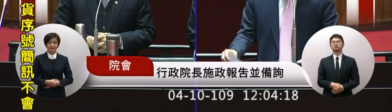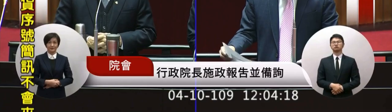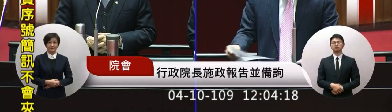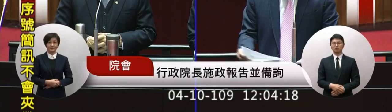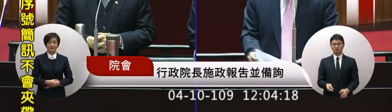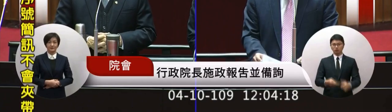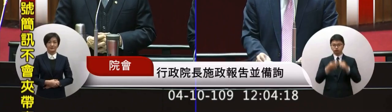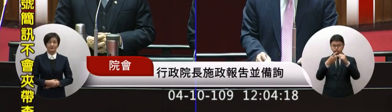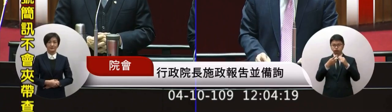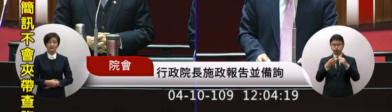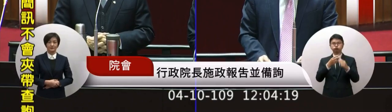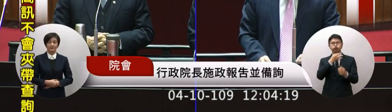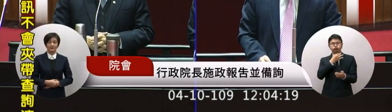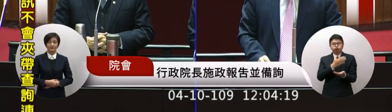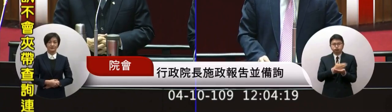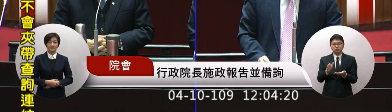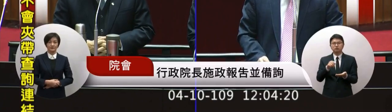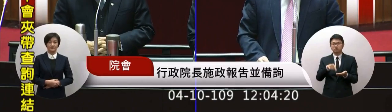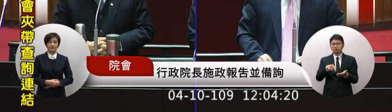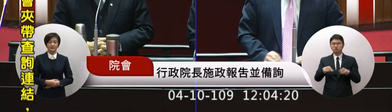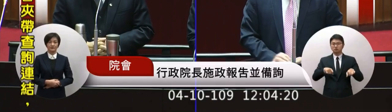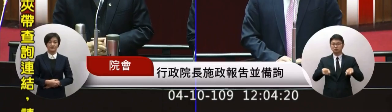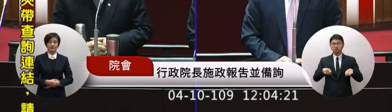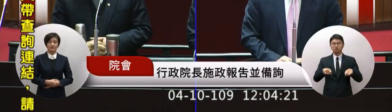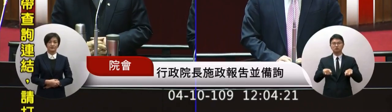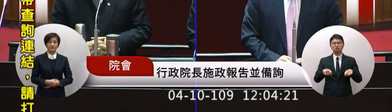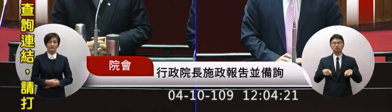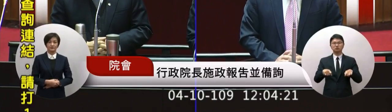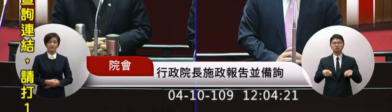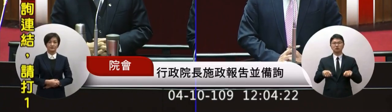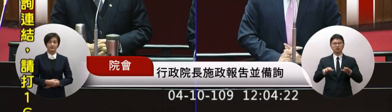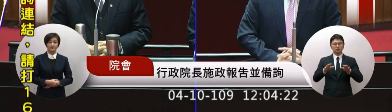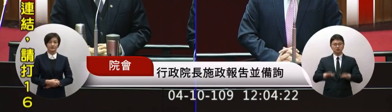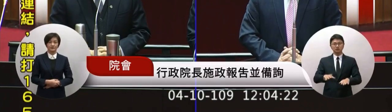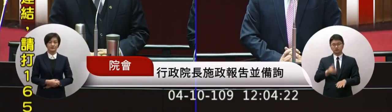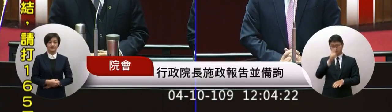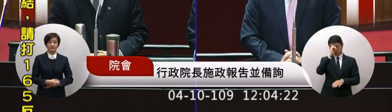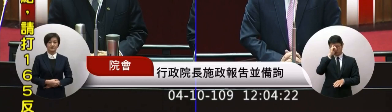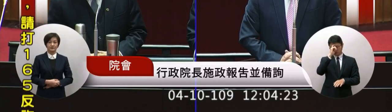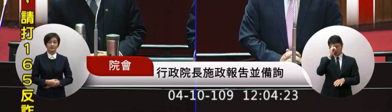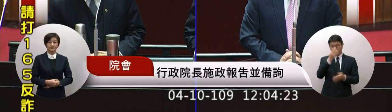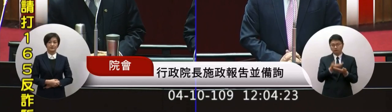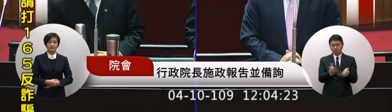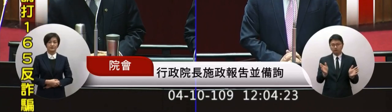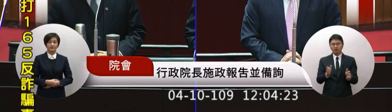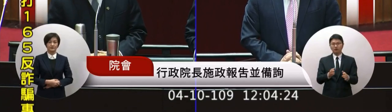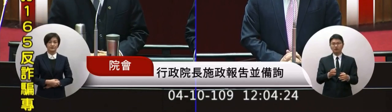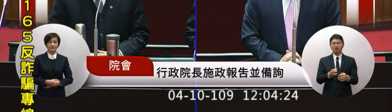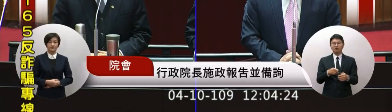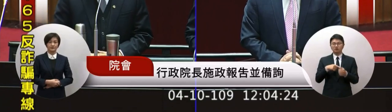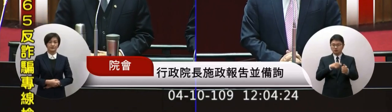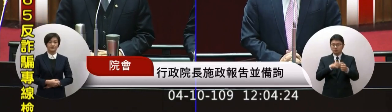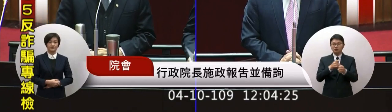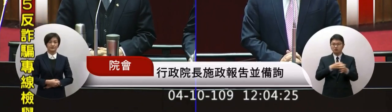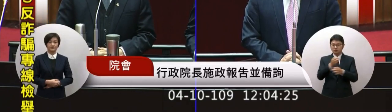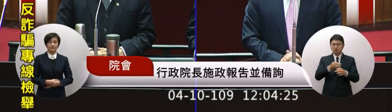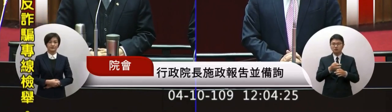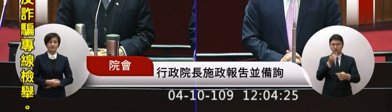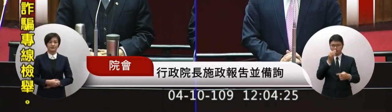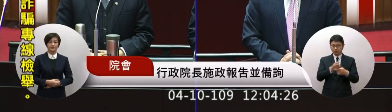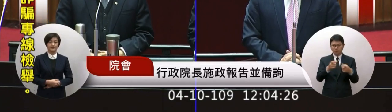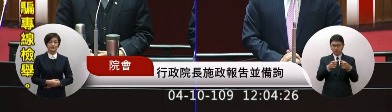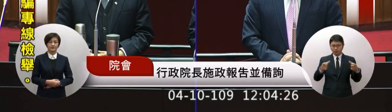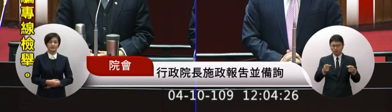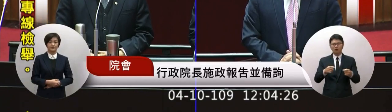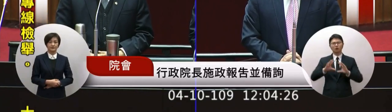个纾困哈，纾困现在我们是打算发振兴抵用券嘛？那国民党一直在说希望我